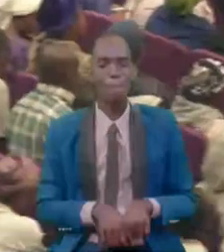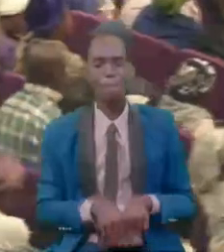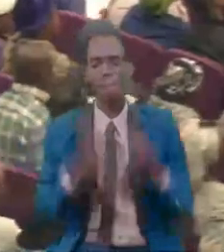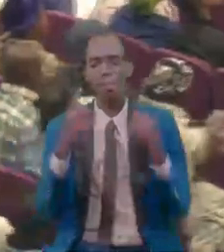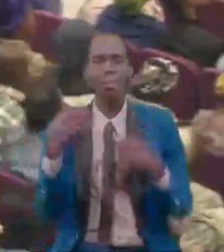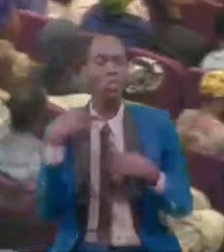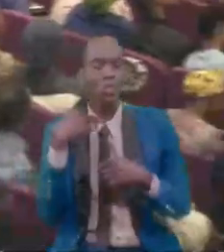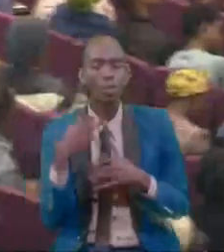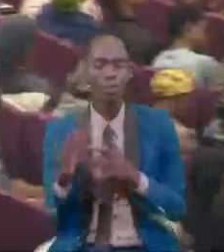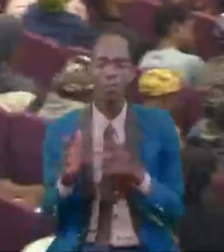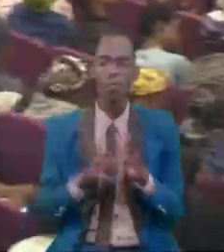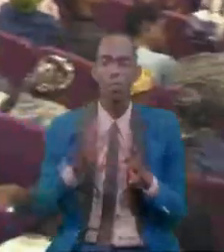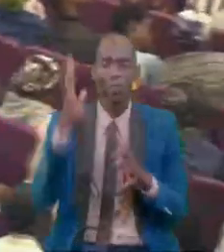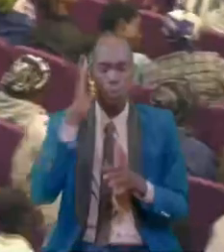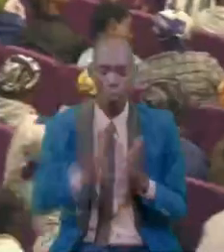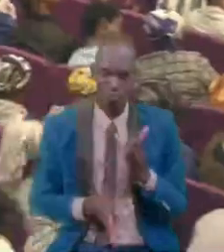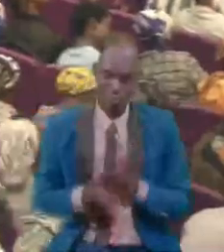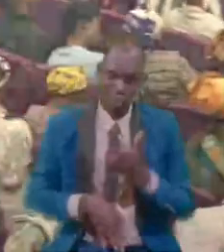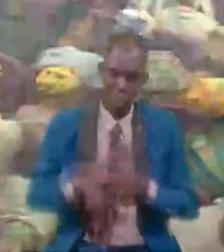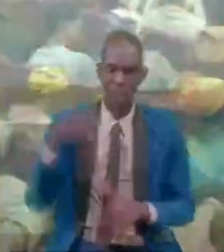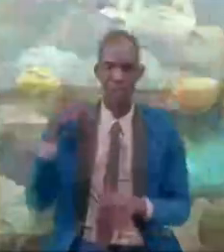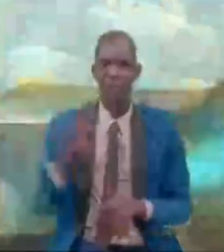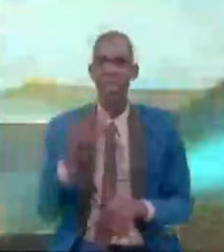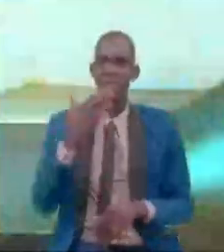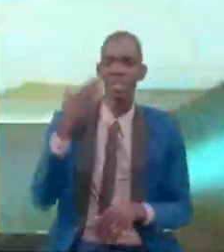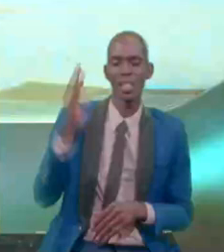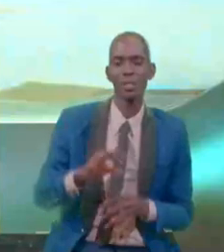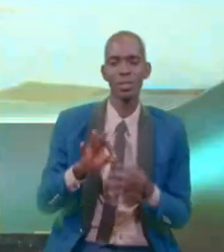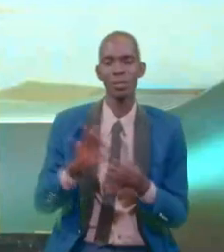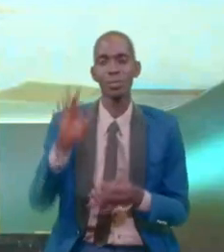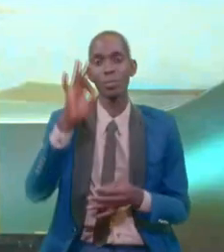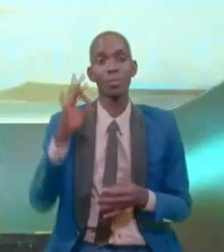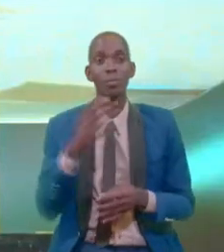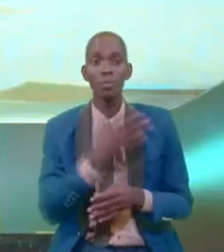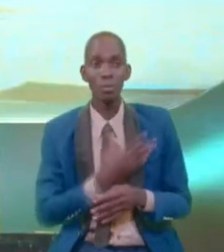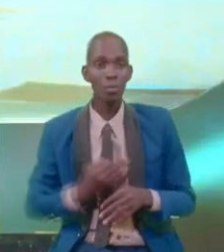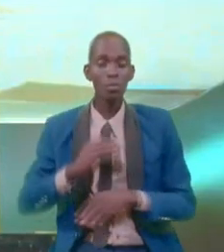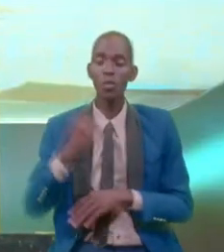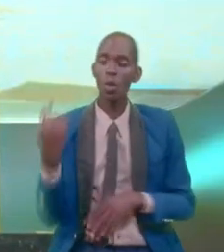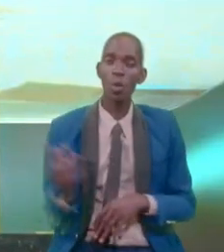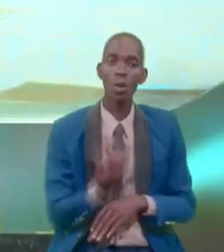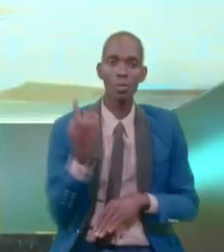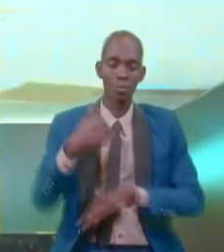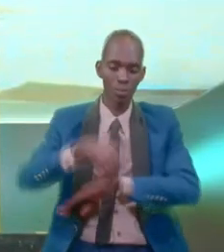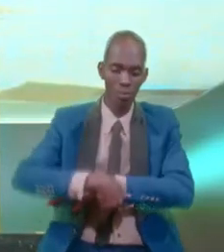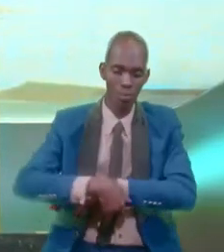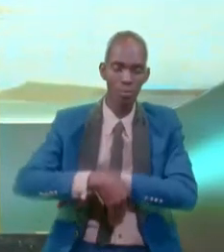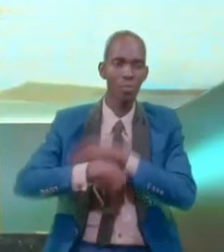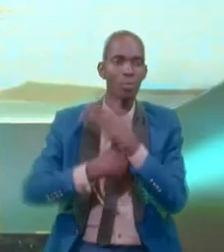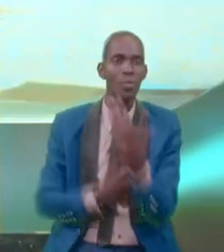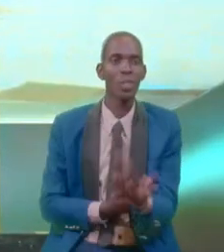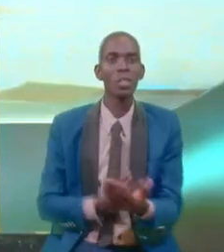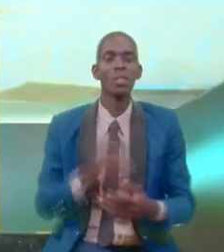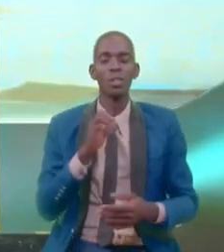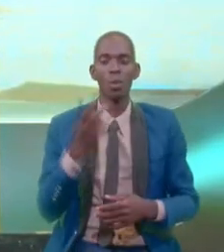joug. Jésus va chasser ses démons. Il était, verset 5, il était sans